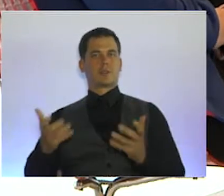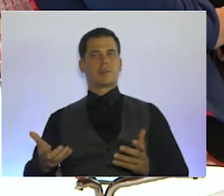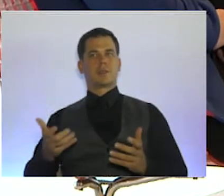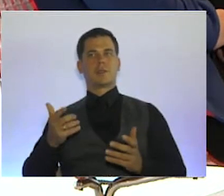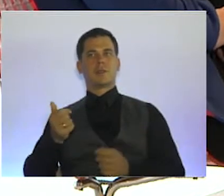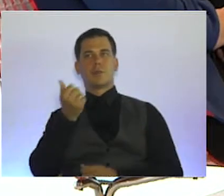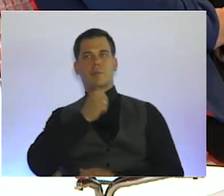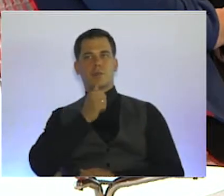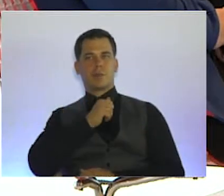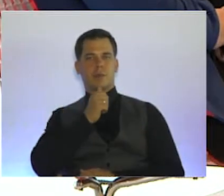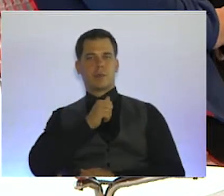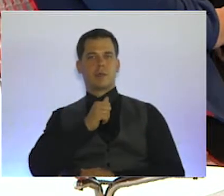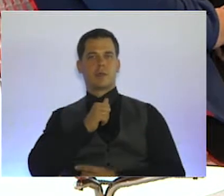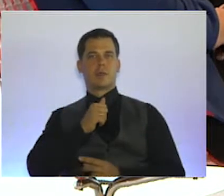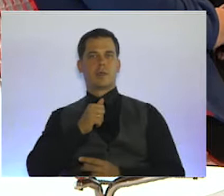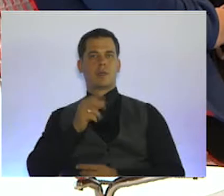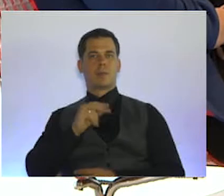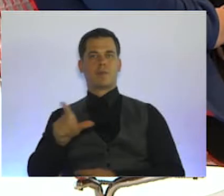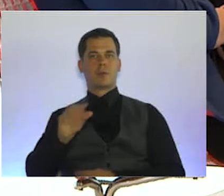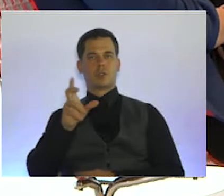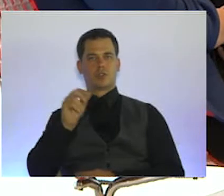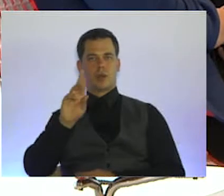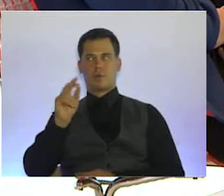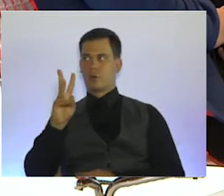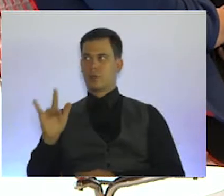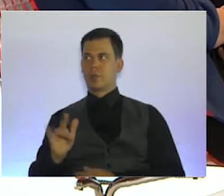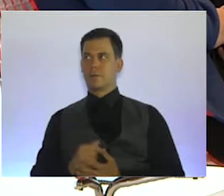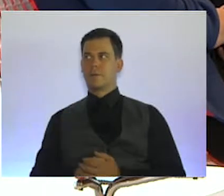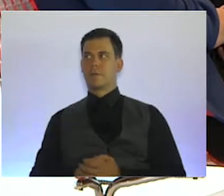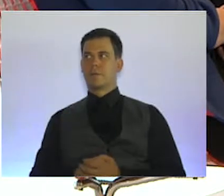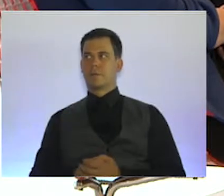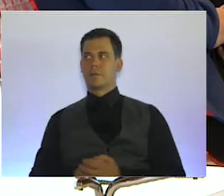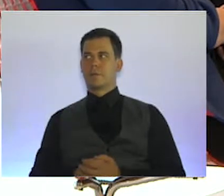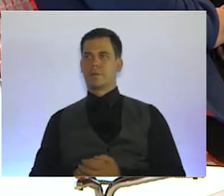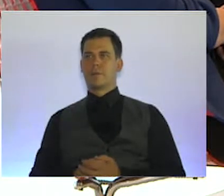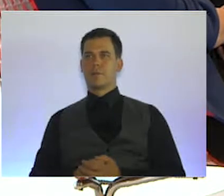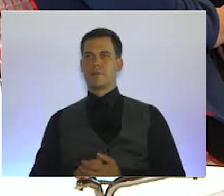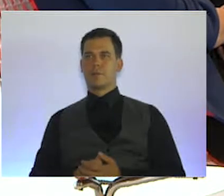z czym próbuje eksperymentować na tym polu pan Paweł Czerwony z firmy NetInTech.